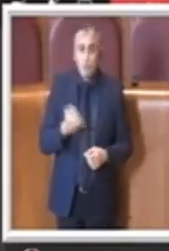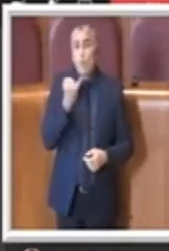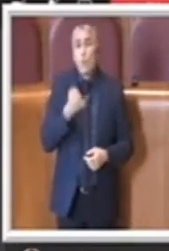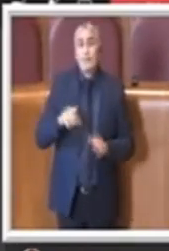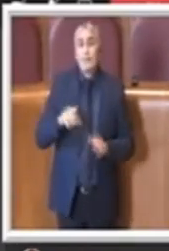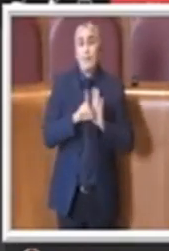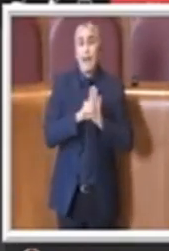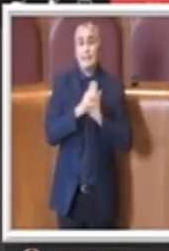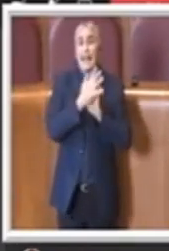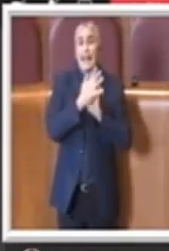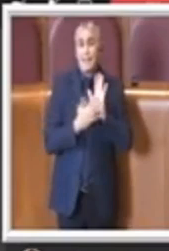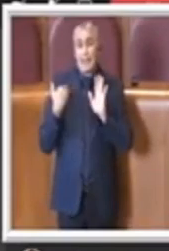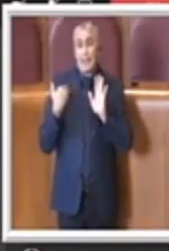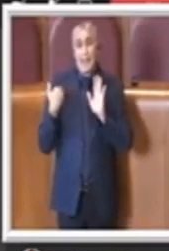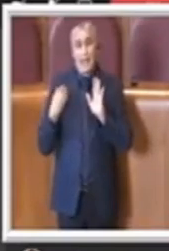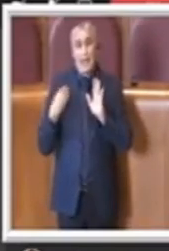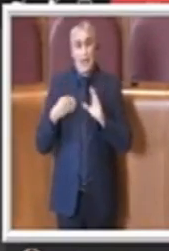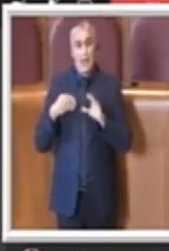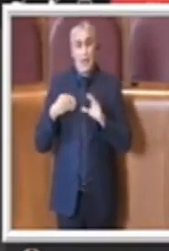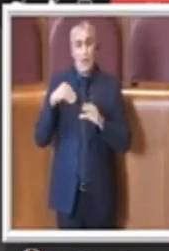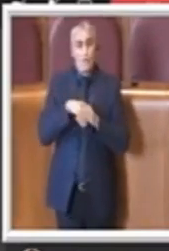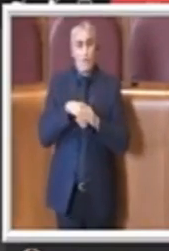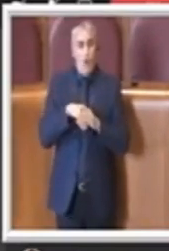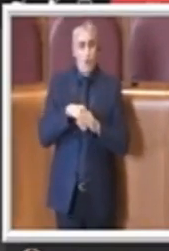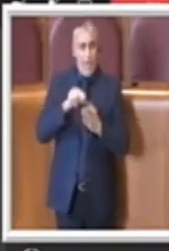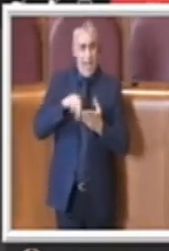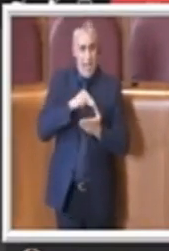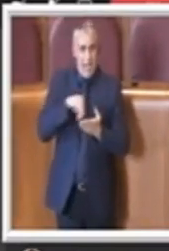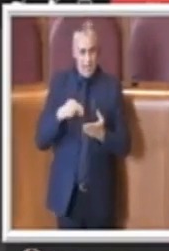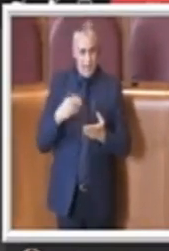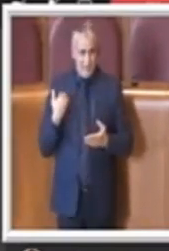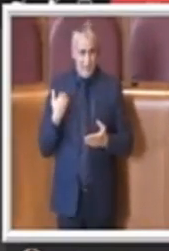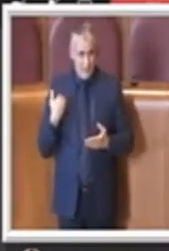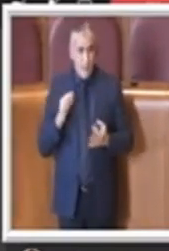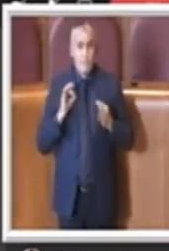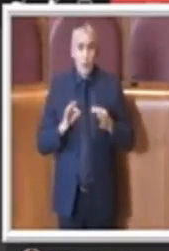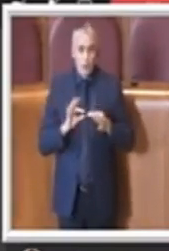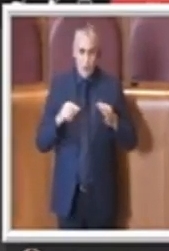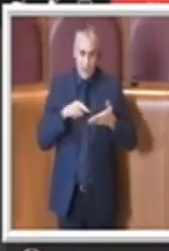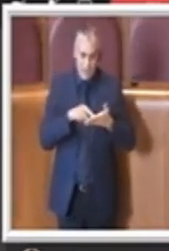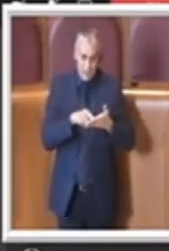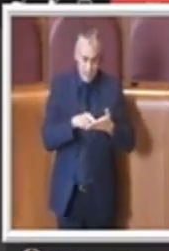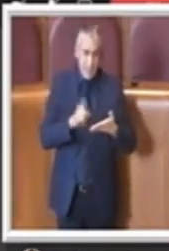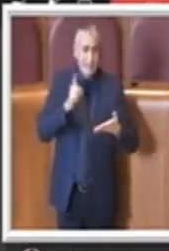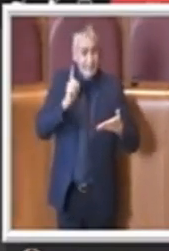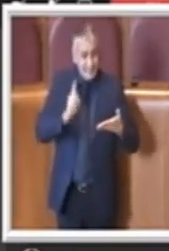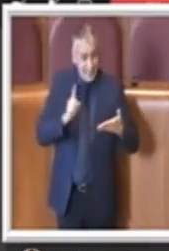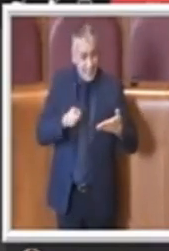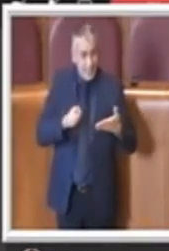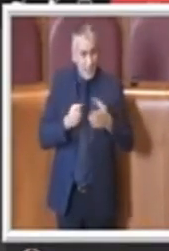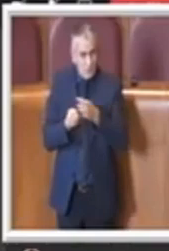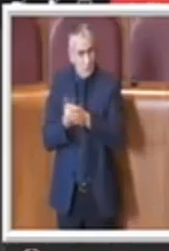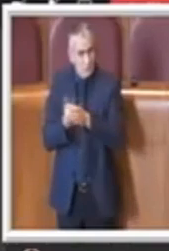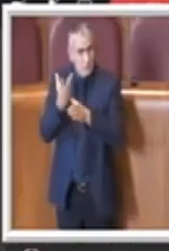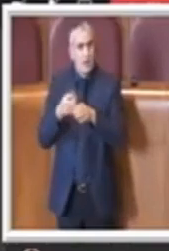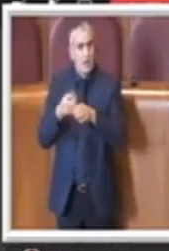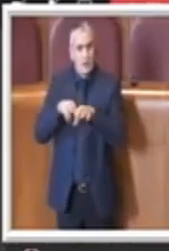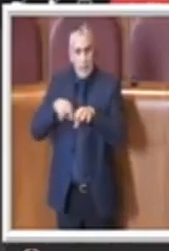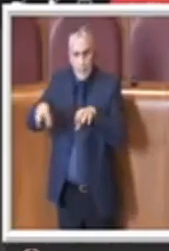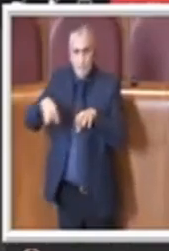delibera che siamo andati a votare c'è indicato che bisognava realizzare gli impianti a livello municipale